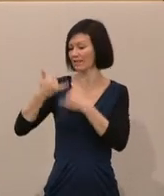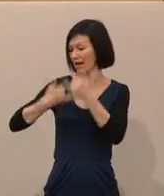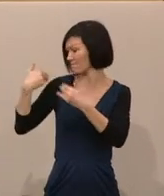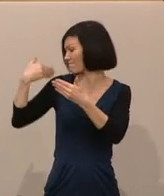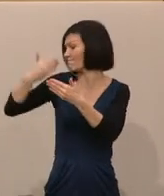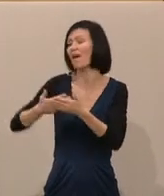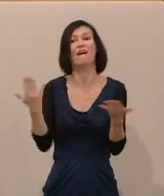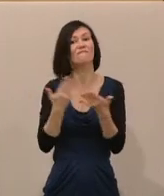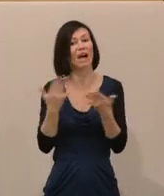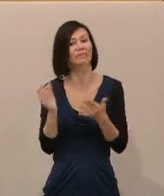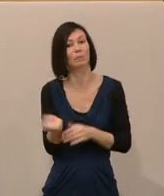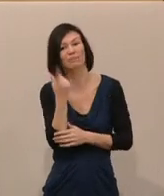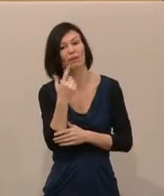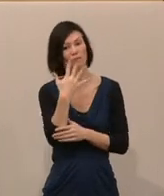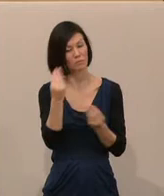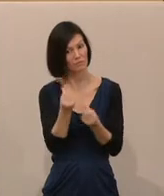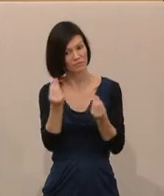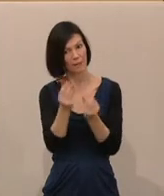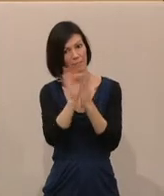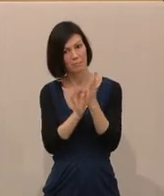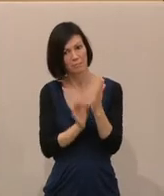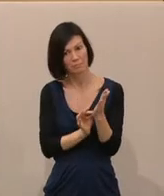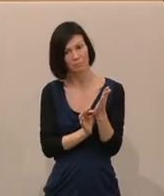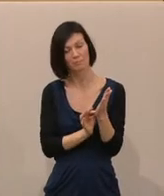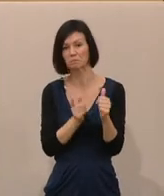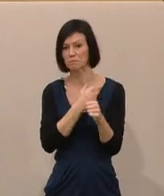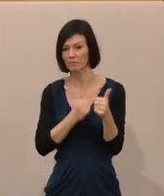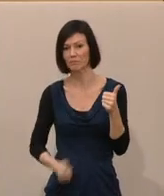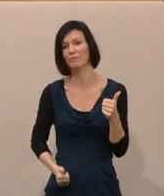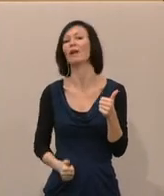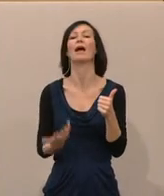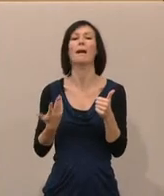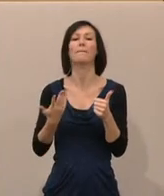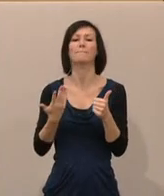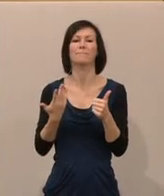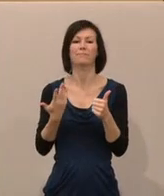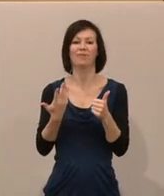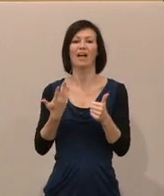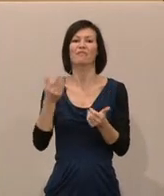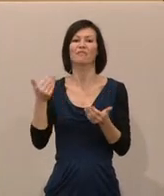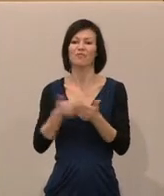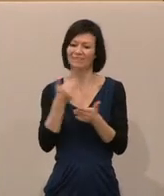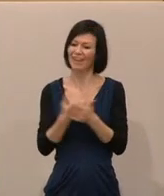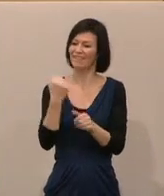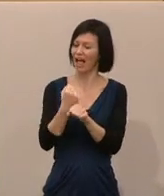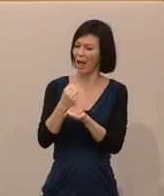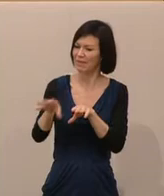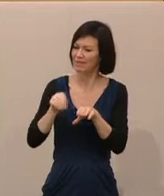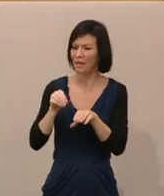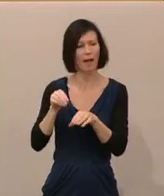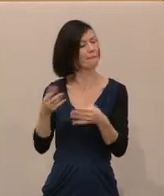1. Brutale Entmachtungen von Arbeitnehmern und ihren Vertretungen, Umfärbung der